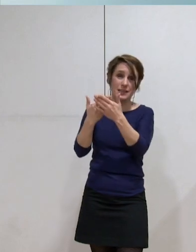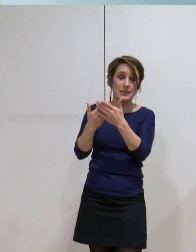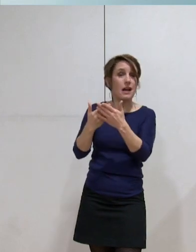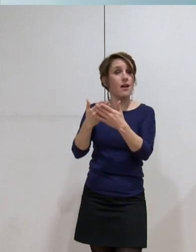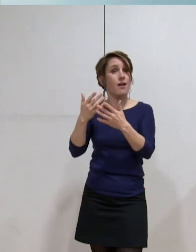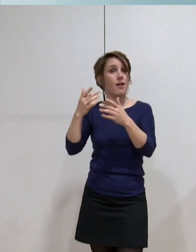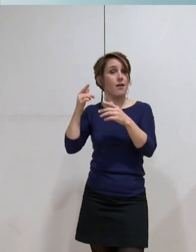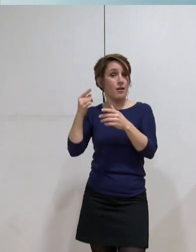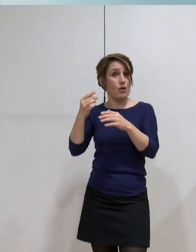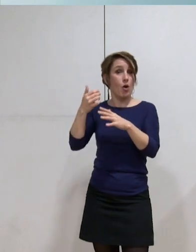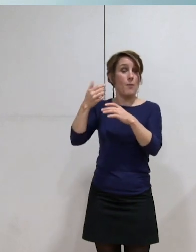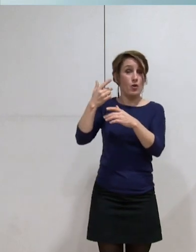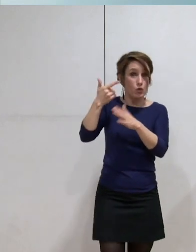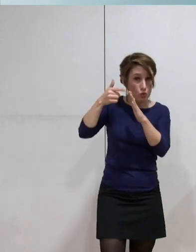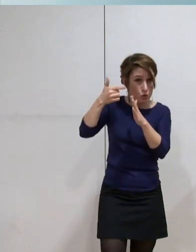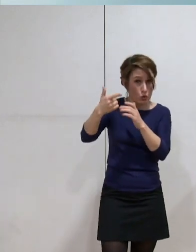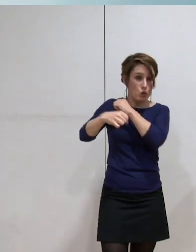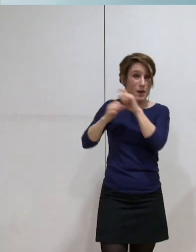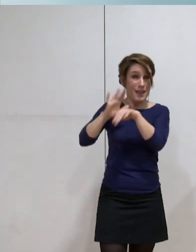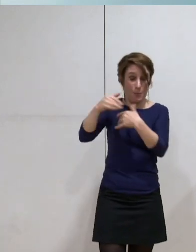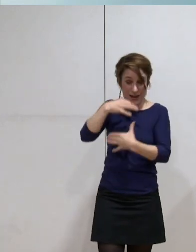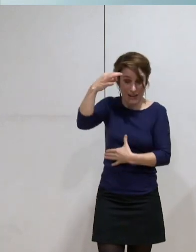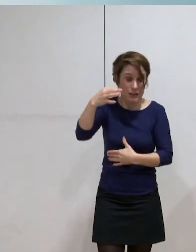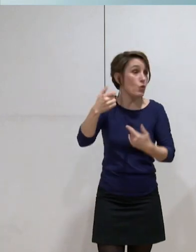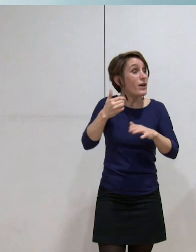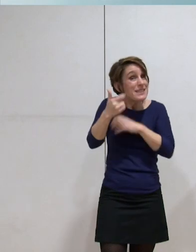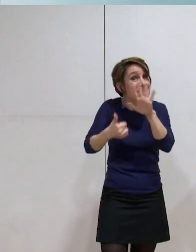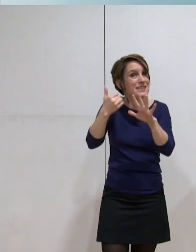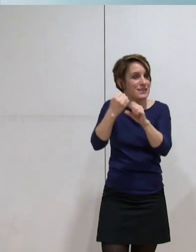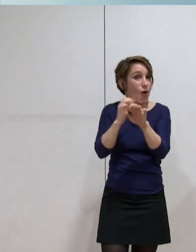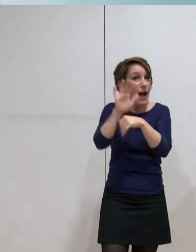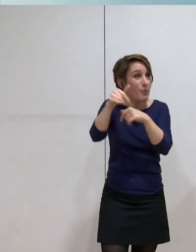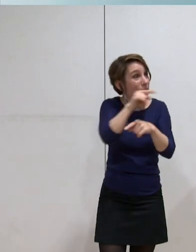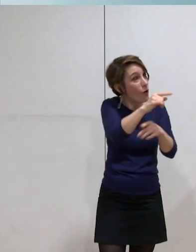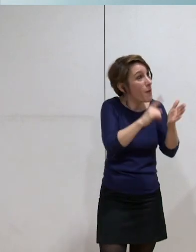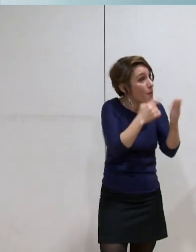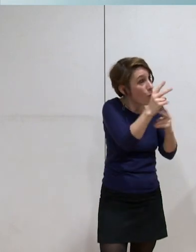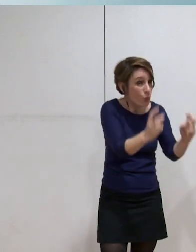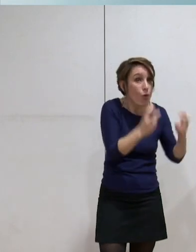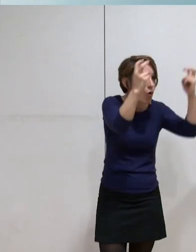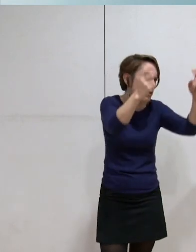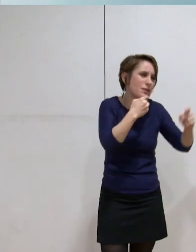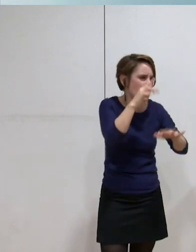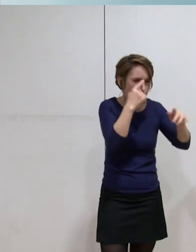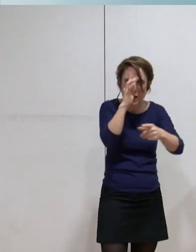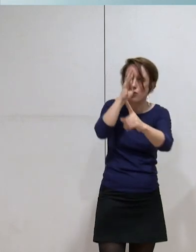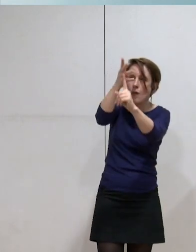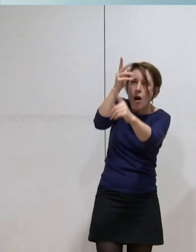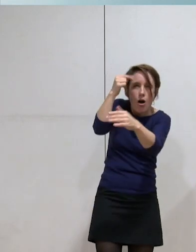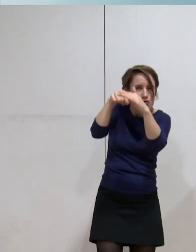augmentation d'impôt de 10 %. mais vous étiez sans doute précurseur ou peut-être pensiez-vous déjà à tout